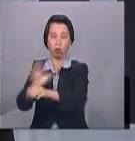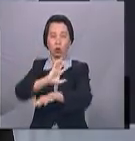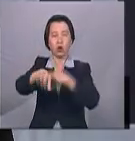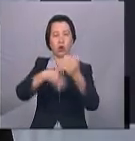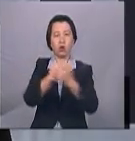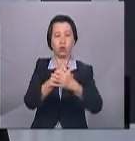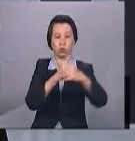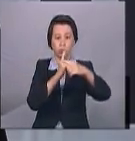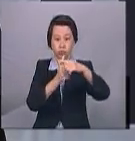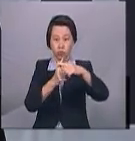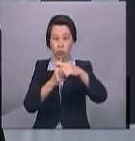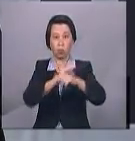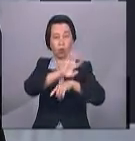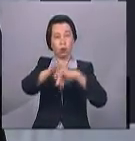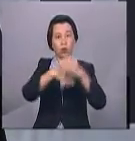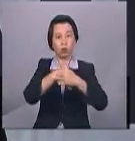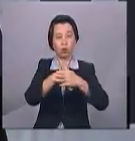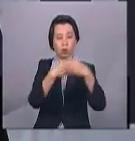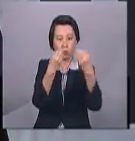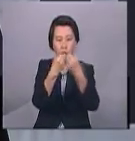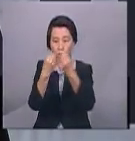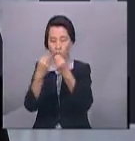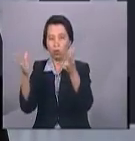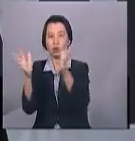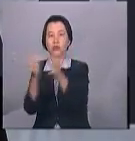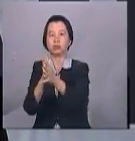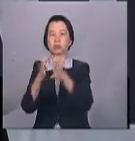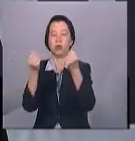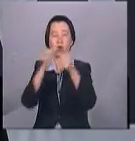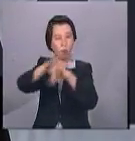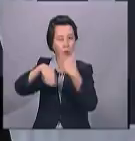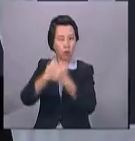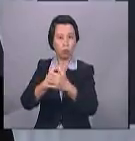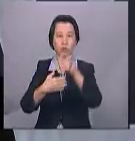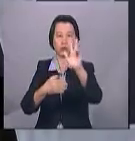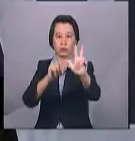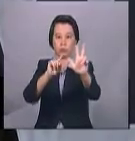positif COVID-19 di Malaysia adalah sebanyak